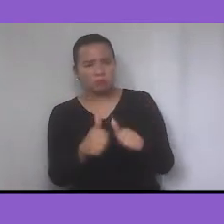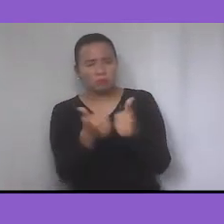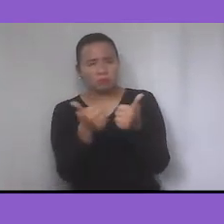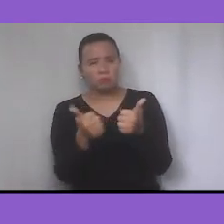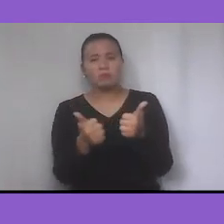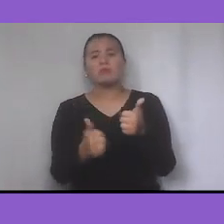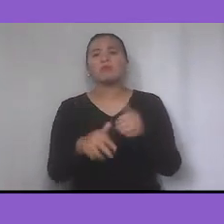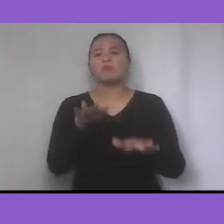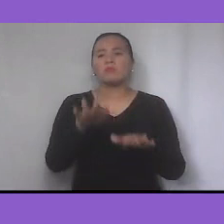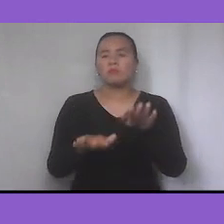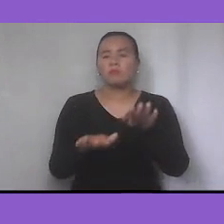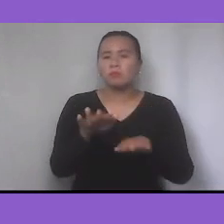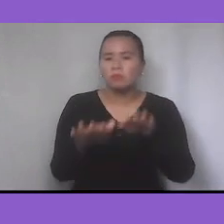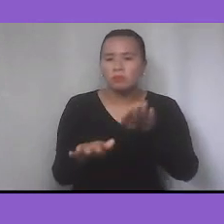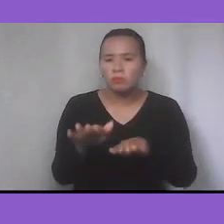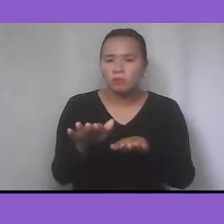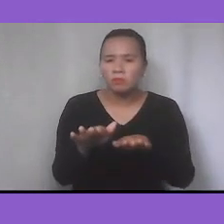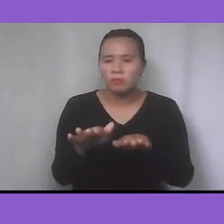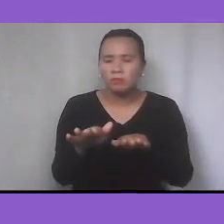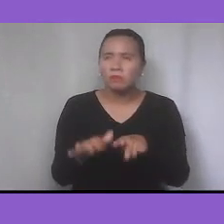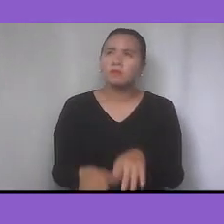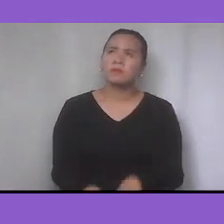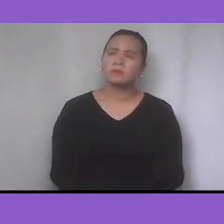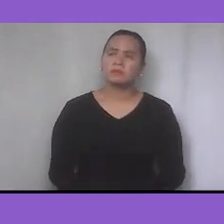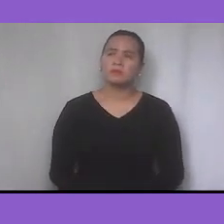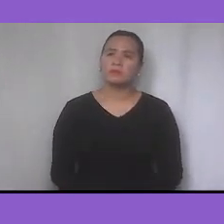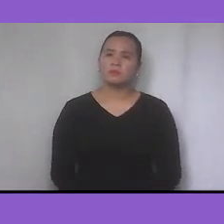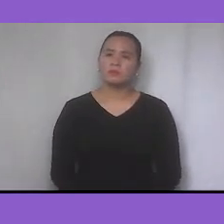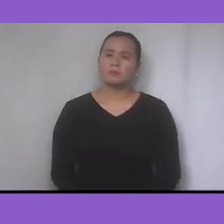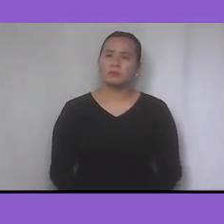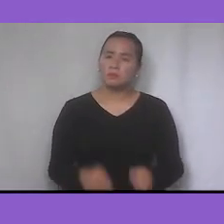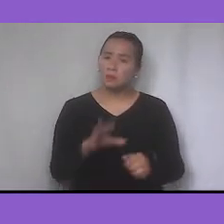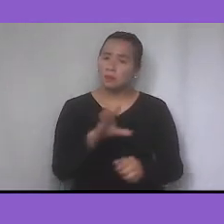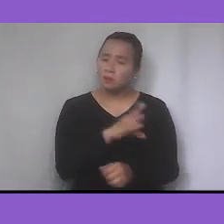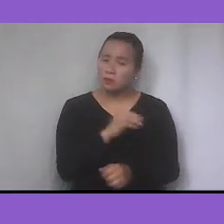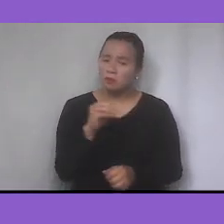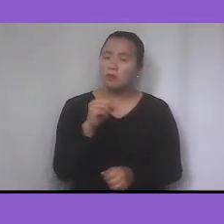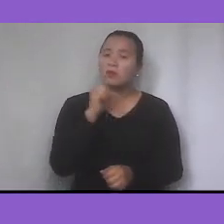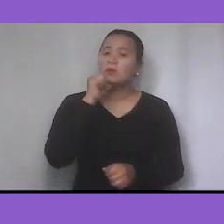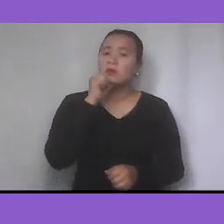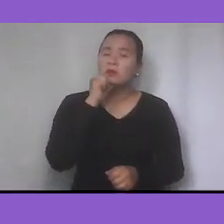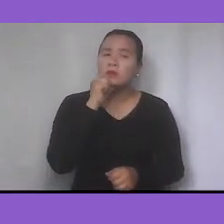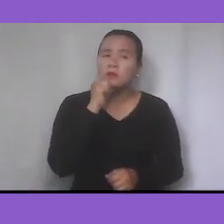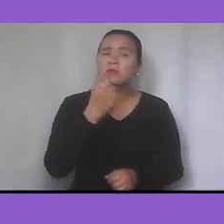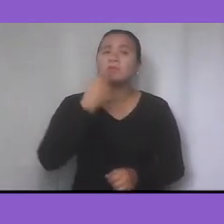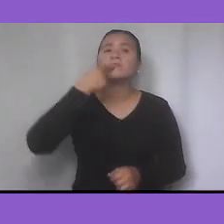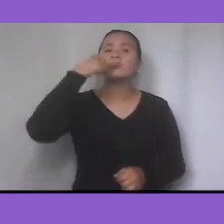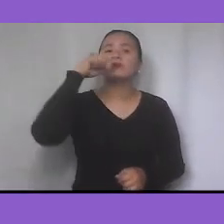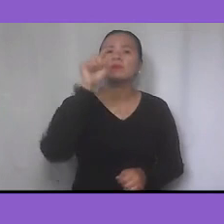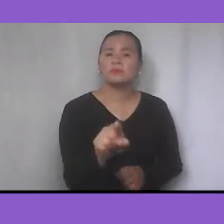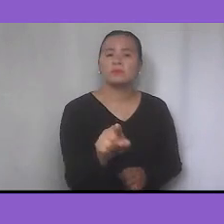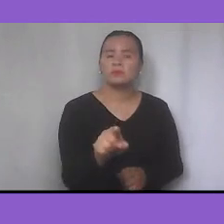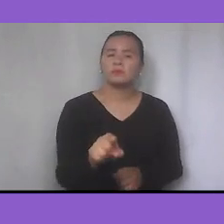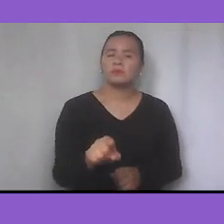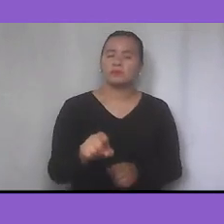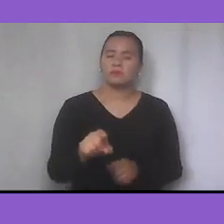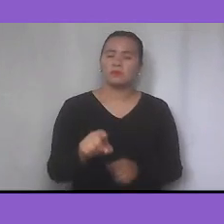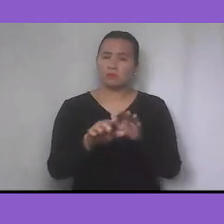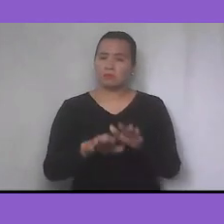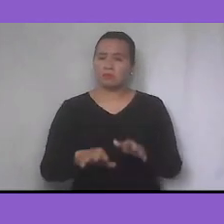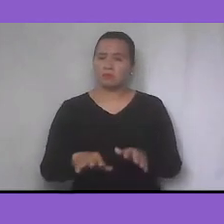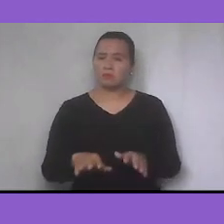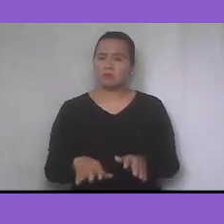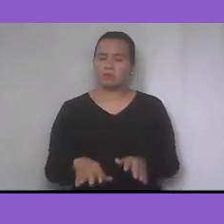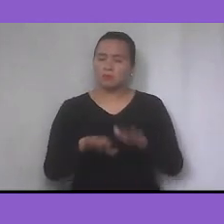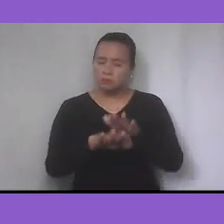na maglakad. At dapat hindi niya inaasahan ang anak na tuwid kung patagilid din naman siya. Maglakad. Okay,